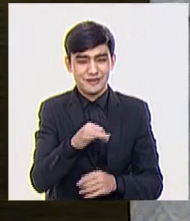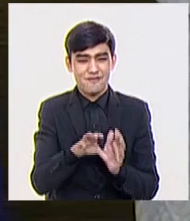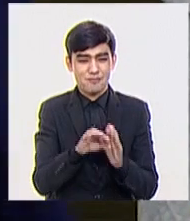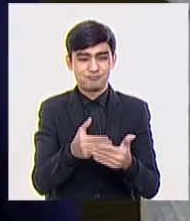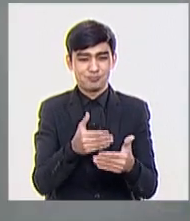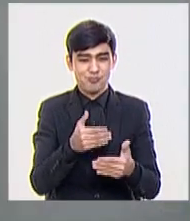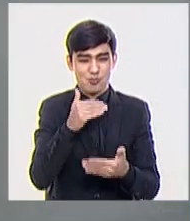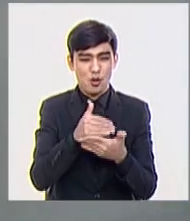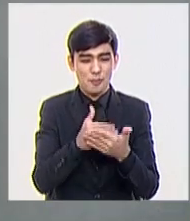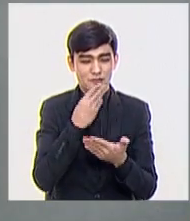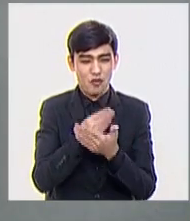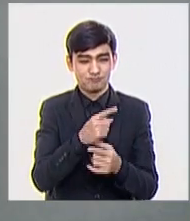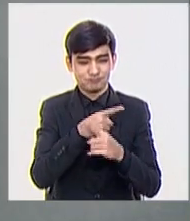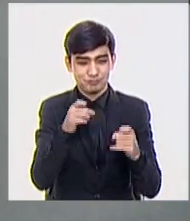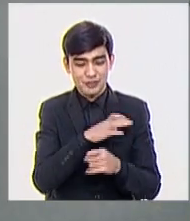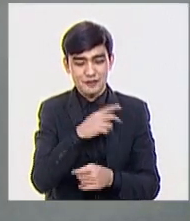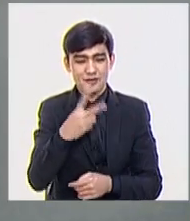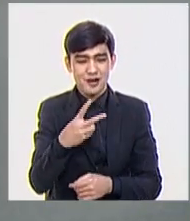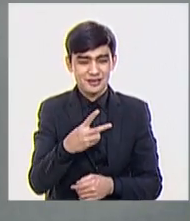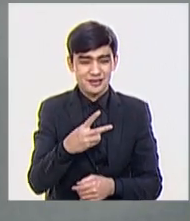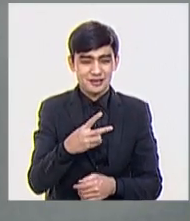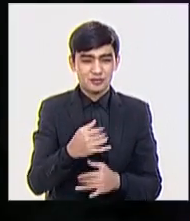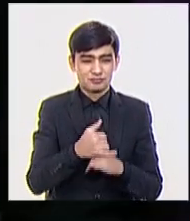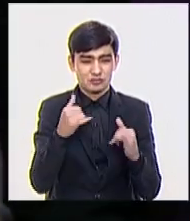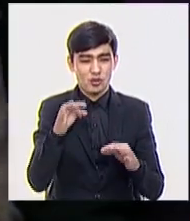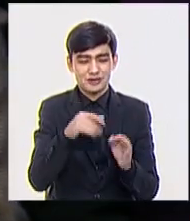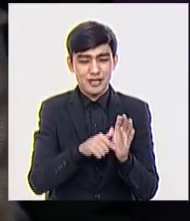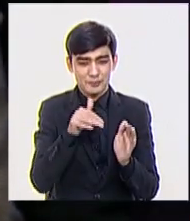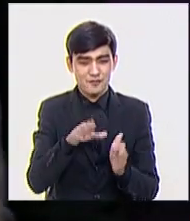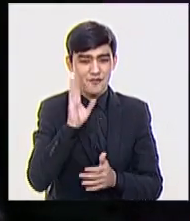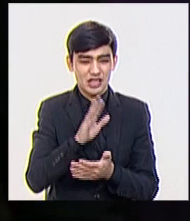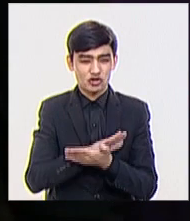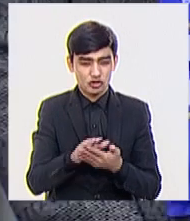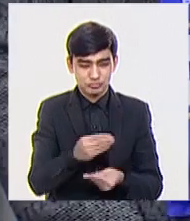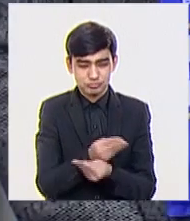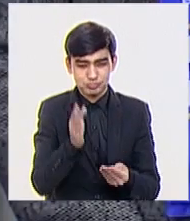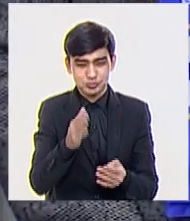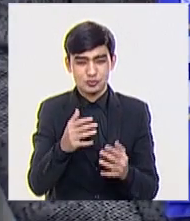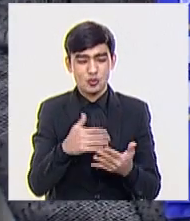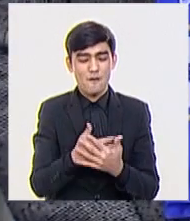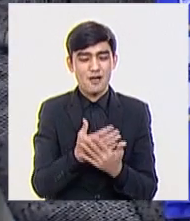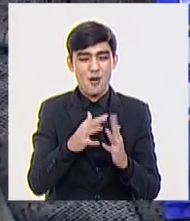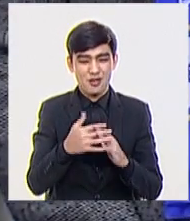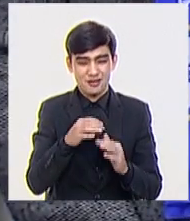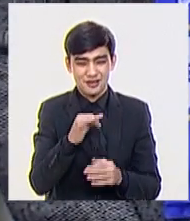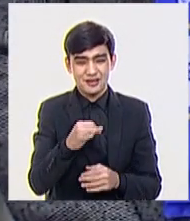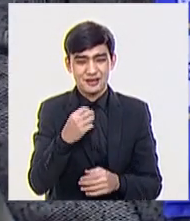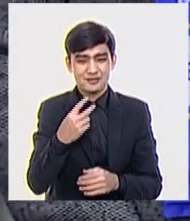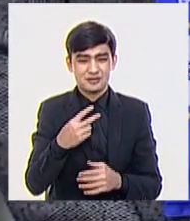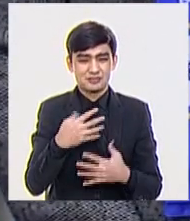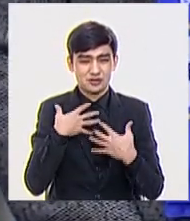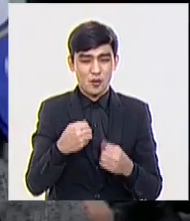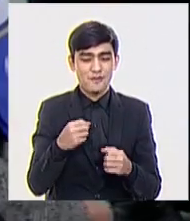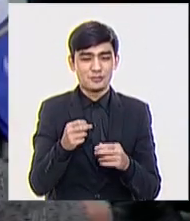билік партиясы 20-дан астам елді мекеннің 7000-дай тұрғынын сапалы ауыз сумен қамтамасыз етіп, жаңадан 27 денсаулық сақтау